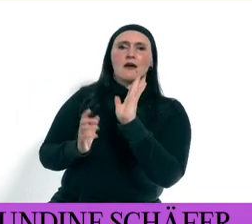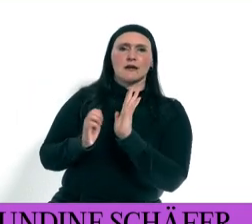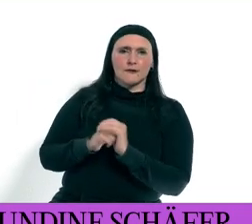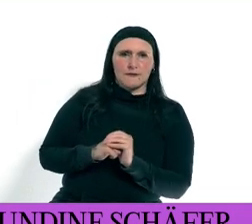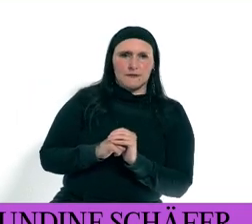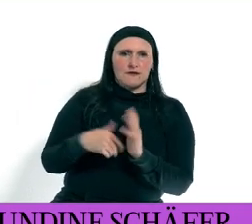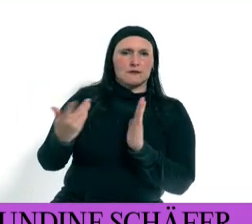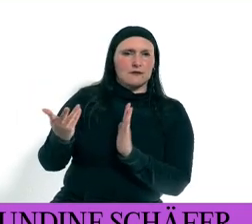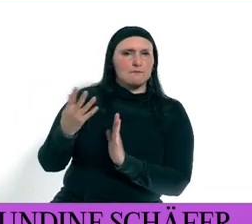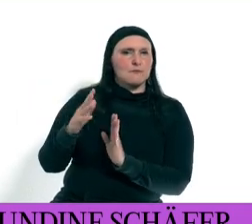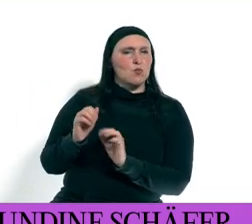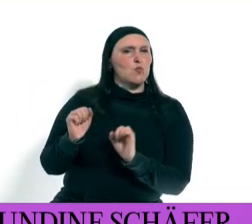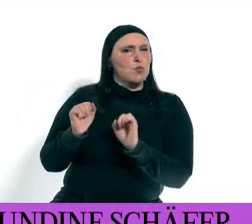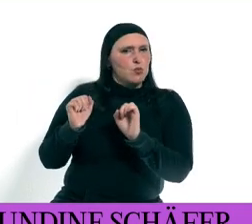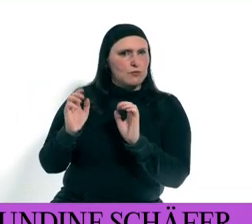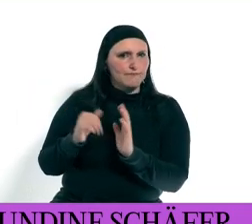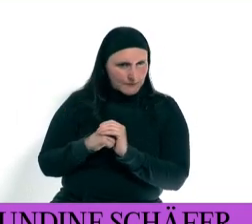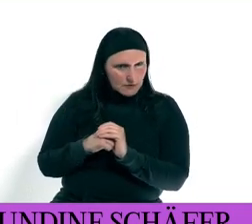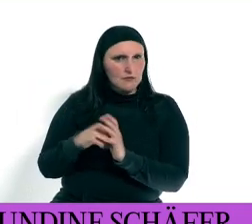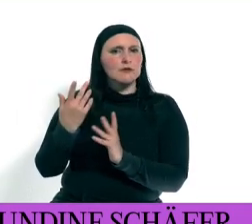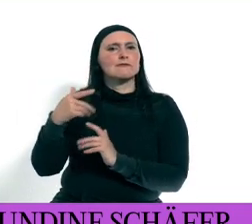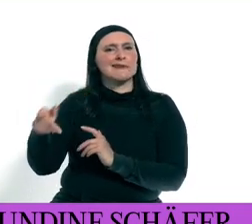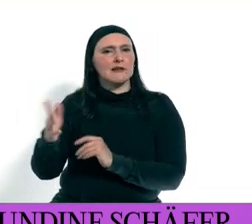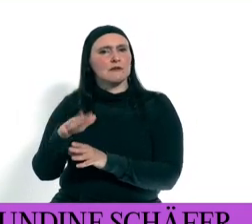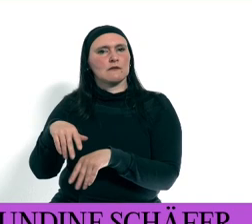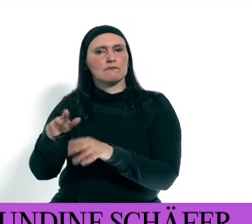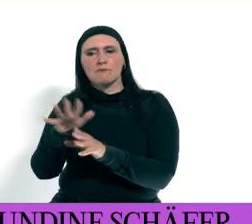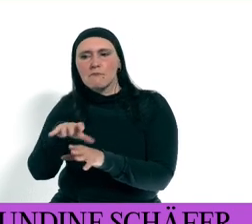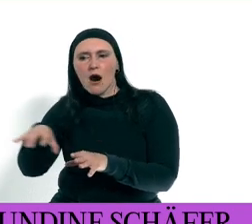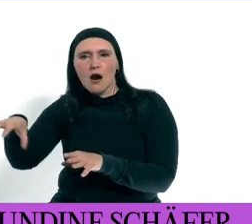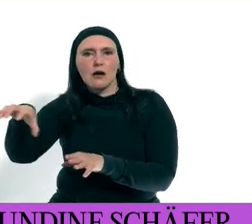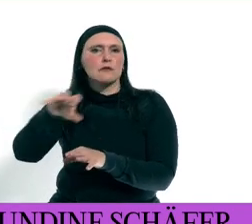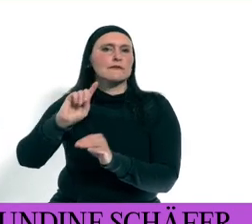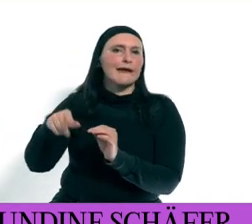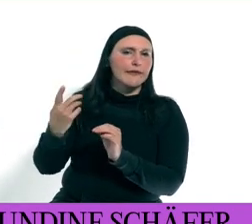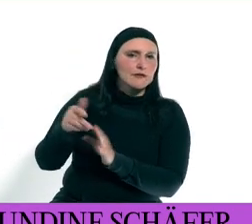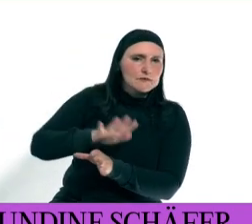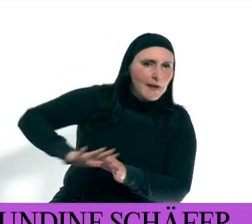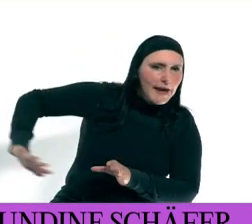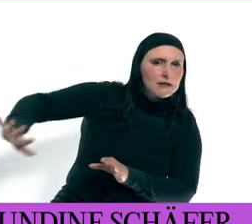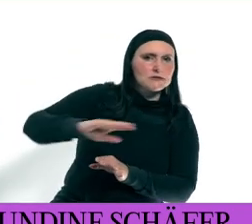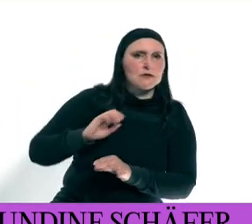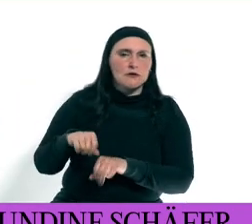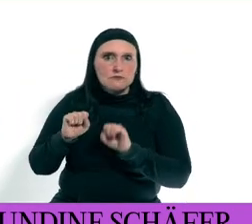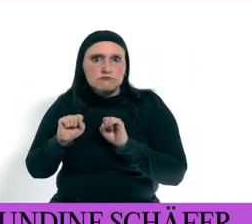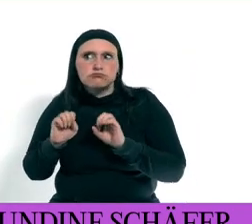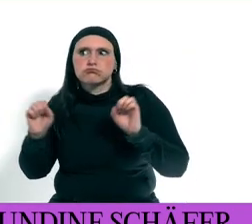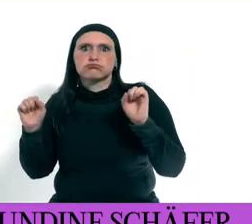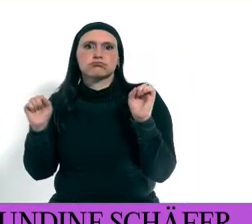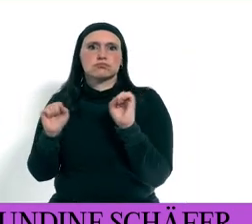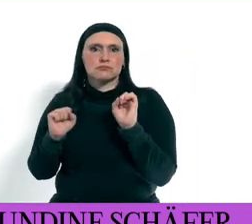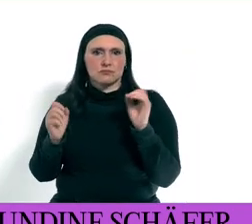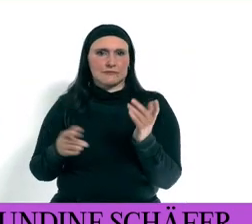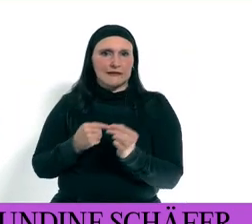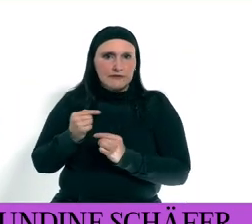realisiert und realisierten gleichzeitig aber auch, dass der Markt in Berlin zunehmend angespannter war, was